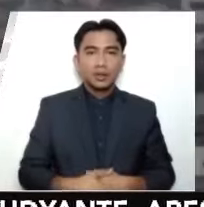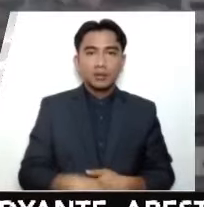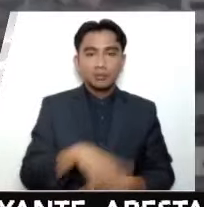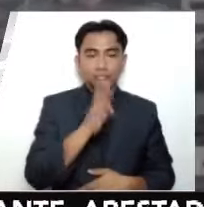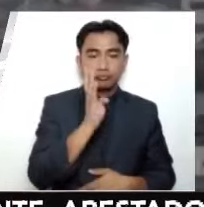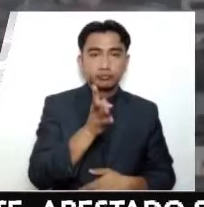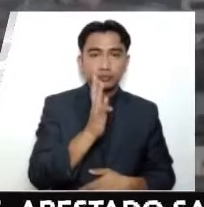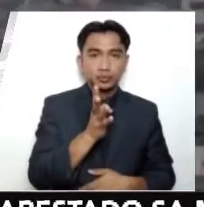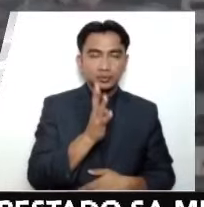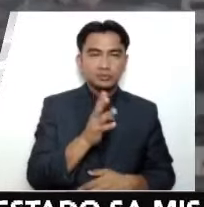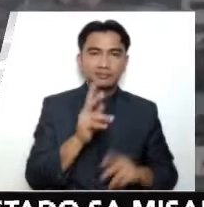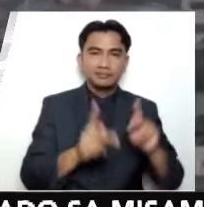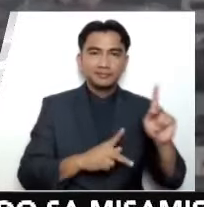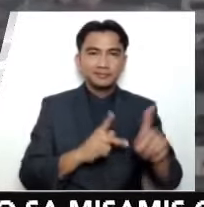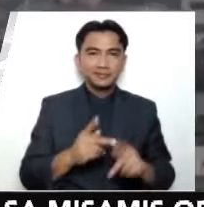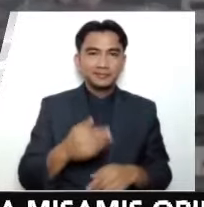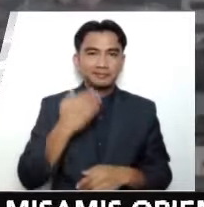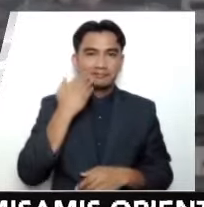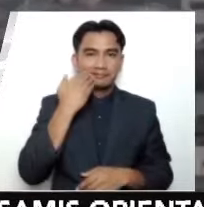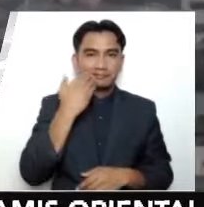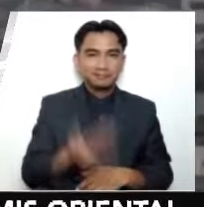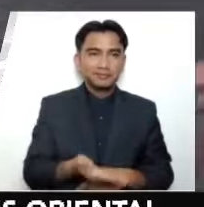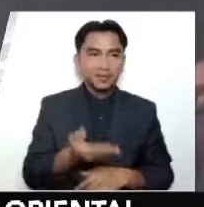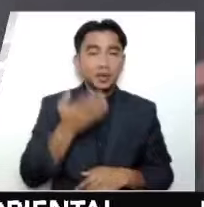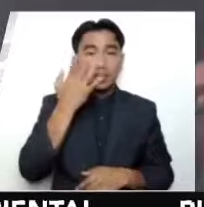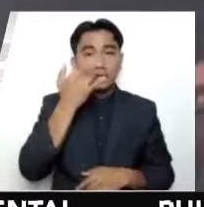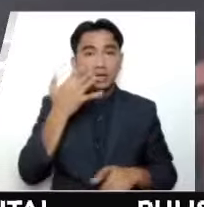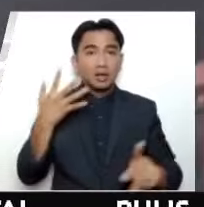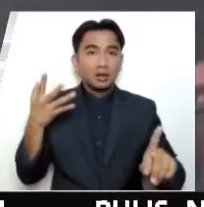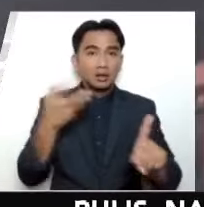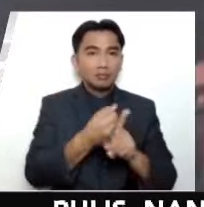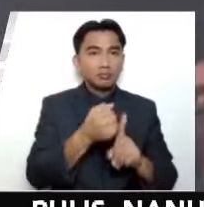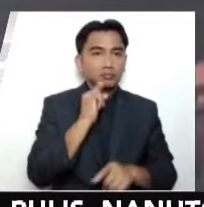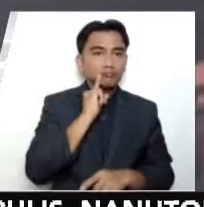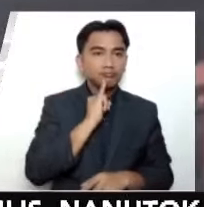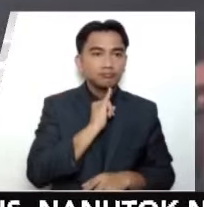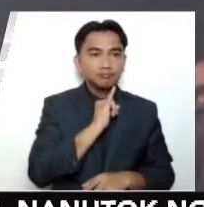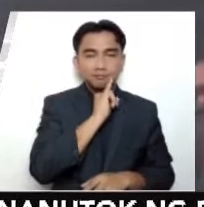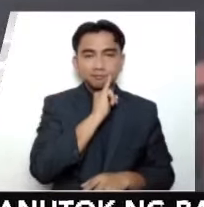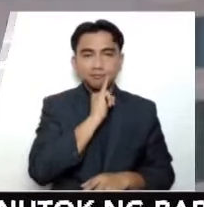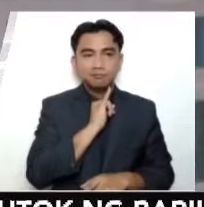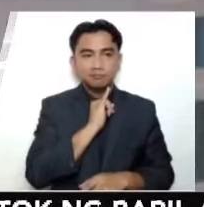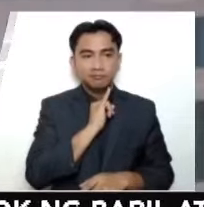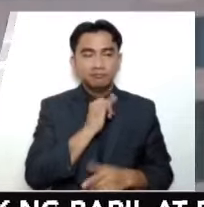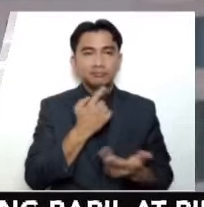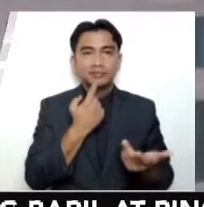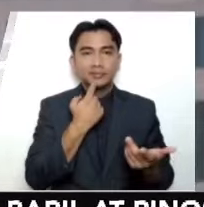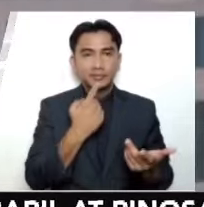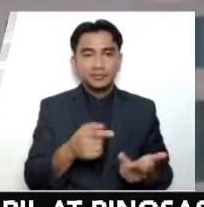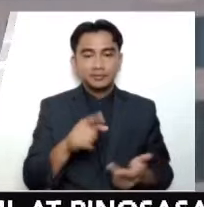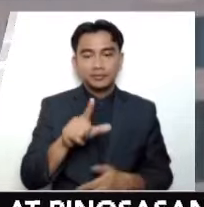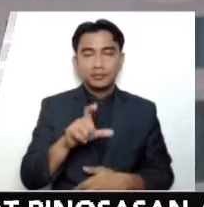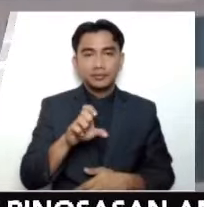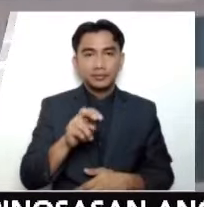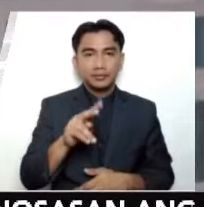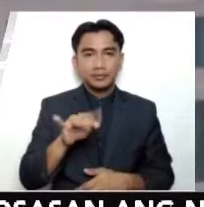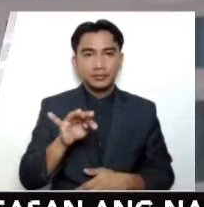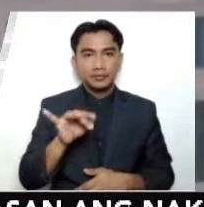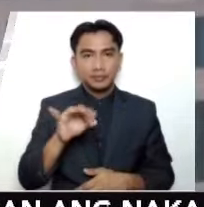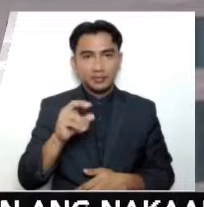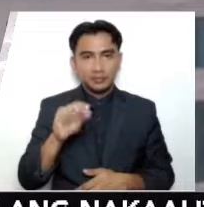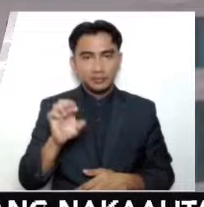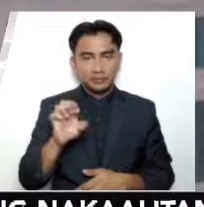sa pag-atake ng Israel sa Lebanon sa nakalipas na 24 oras ayon sa Lebanese Health Ministry.